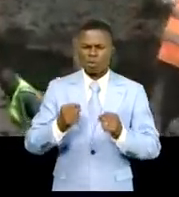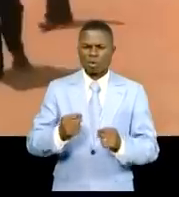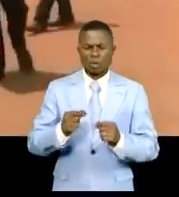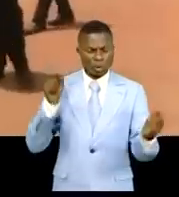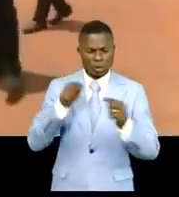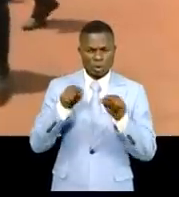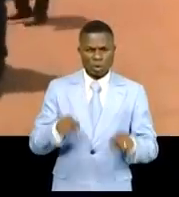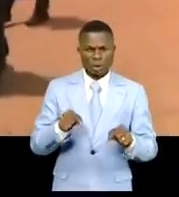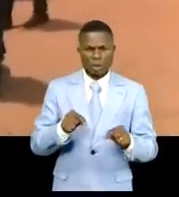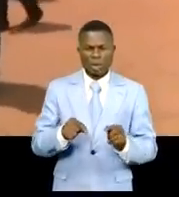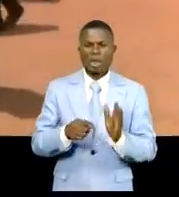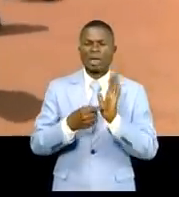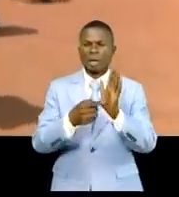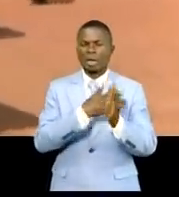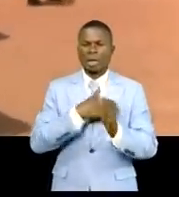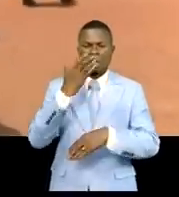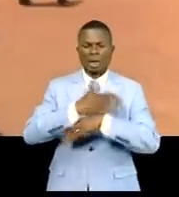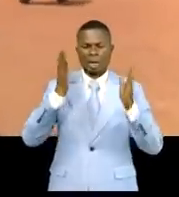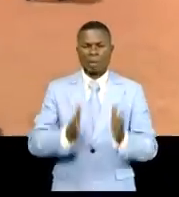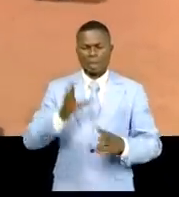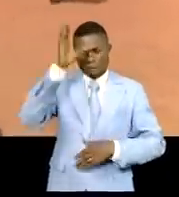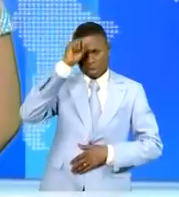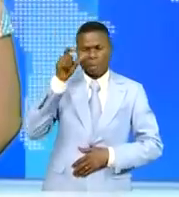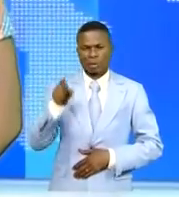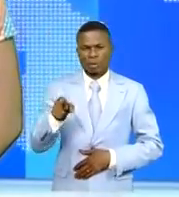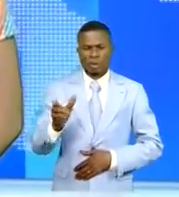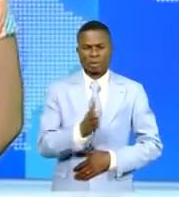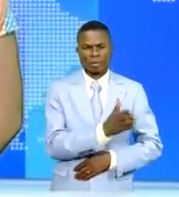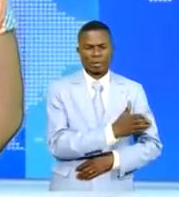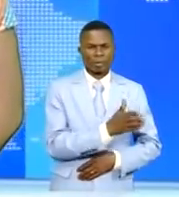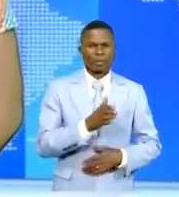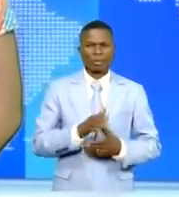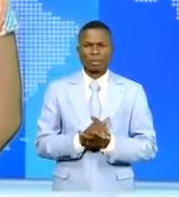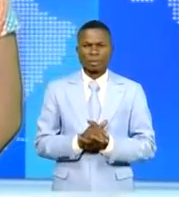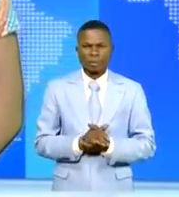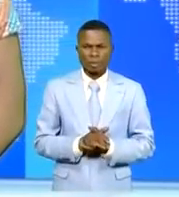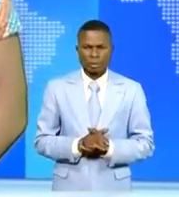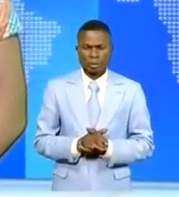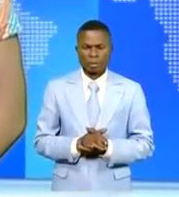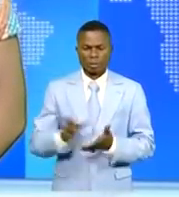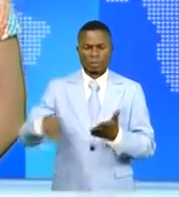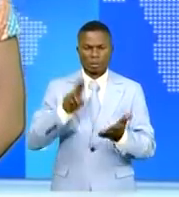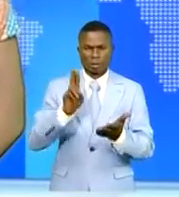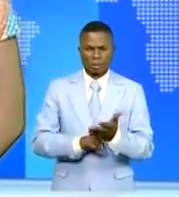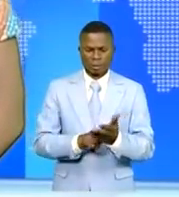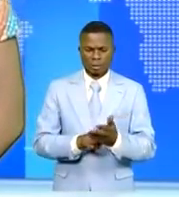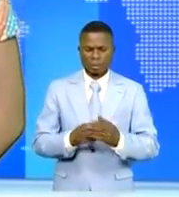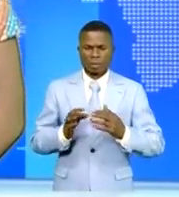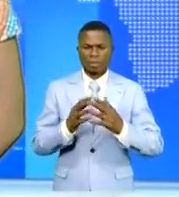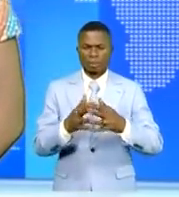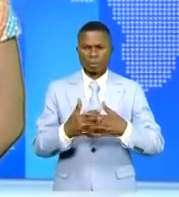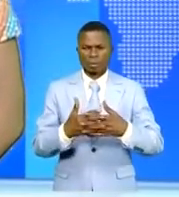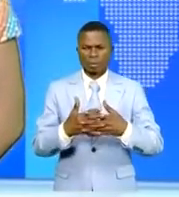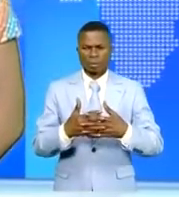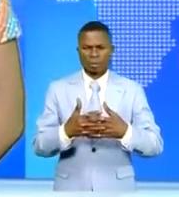aujourd'hui est surnommé les bâtisseurs du Kwilu. Et à Après la signature du partenariat